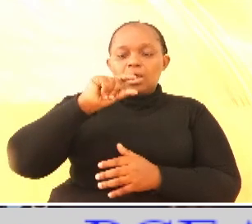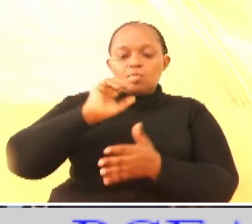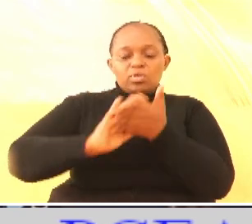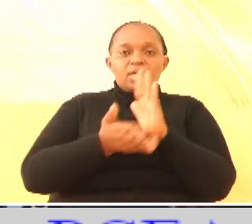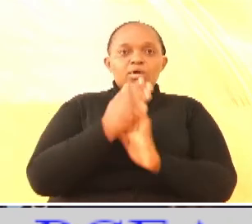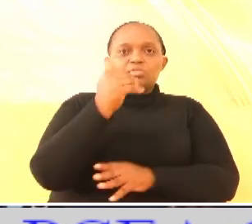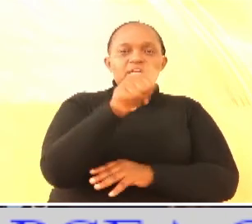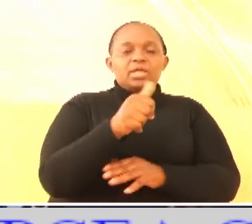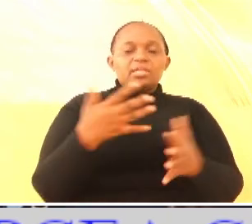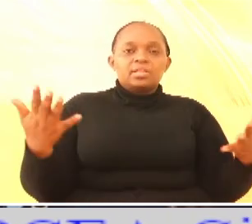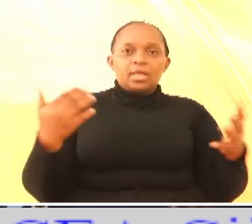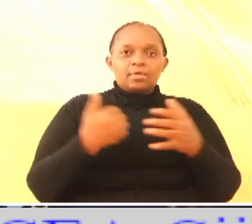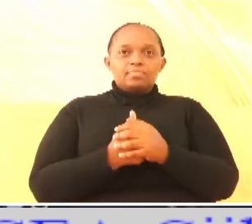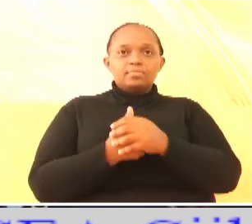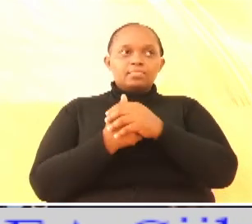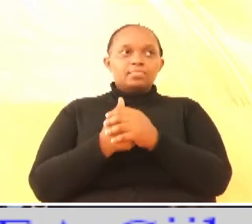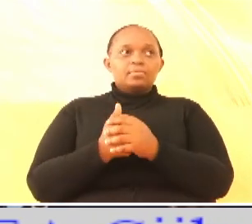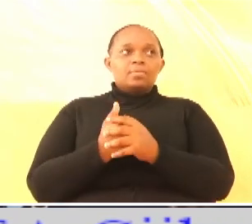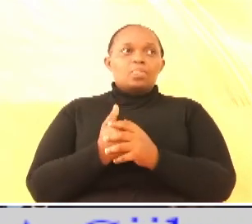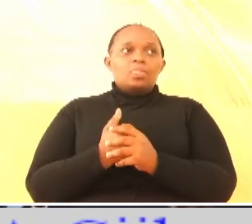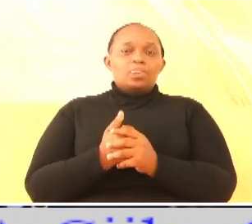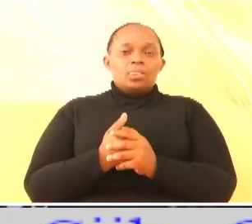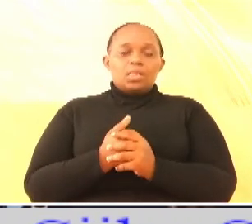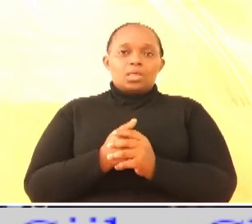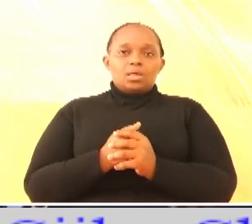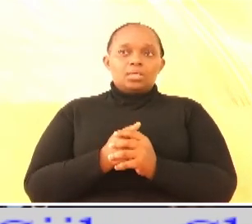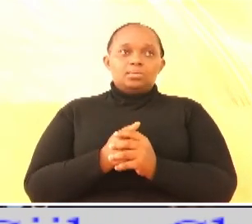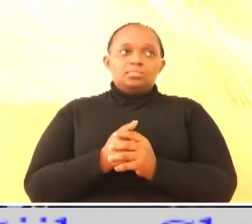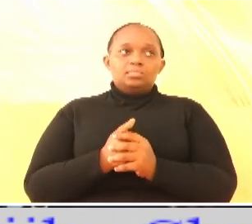Kama ziwa ni kama kamerushiwa huko Mweki.